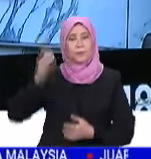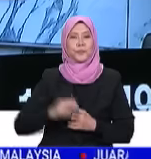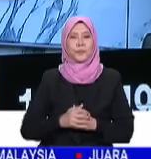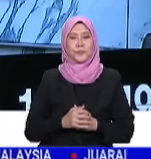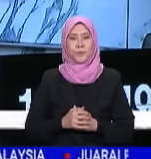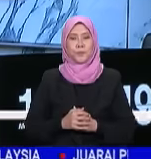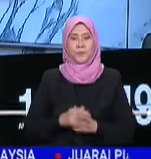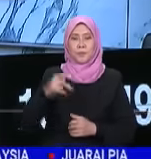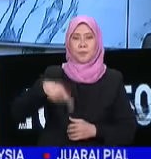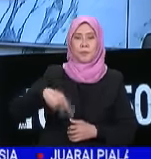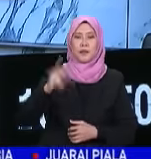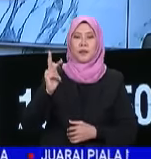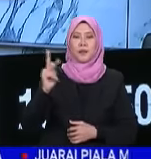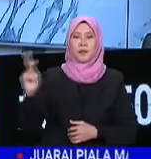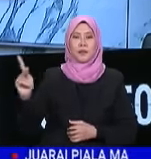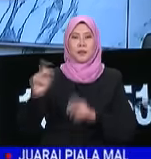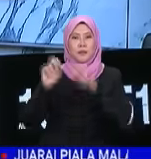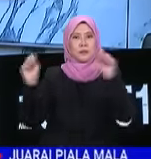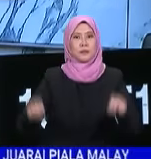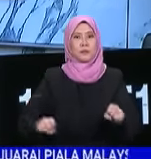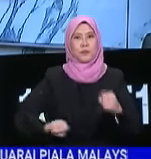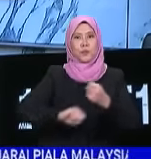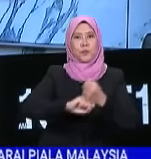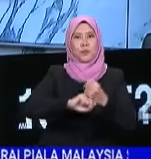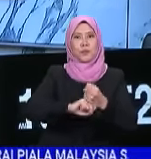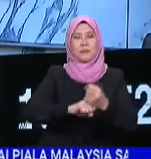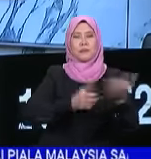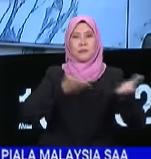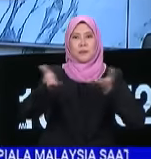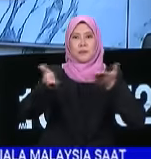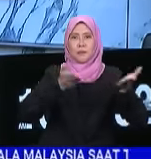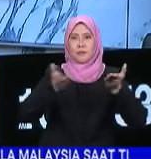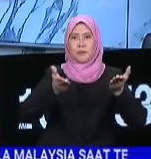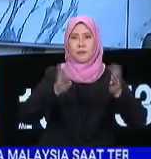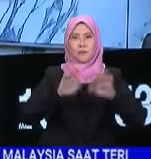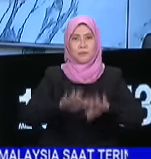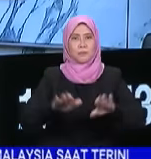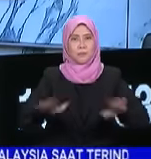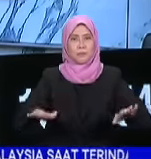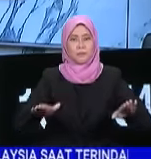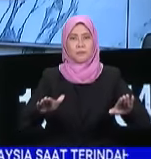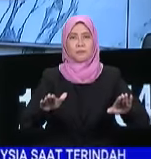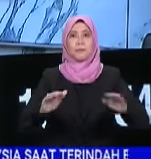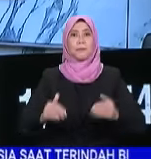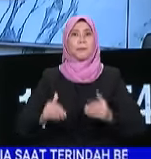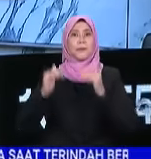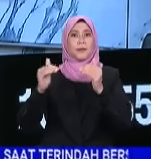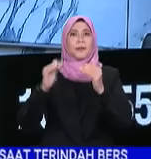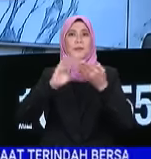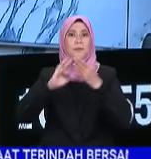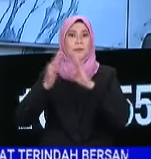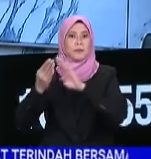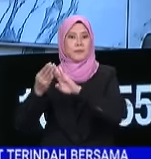ppkk merupakan sistem sokongan kepada perkhidmatan perlindungan kanakkanak meringkat komuniti